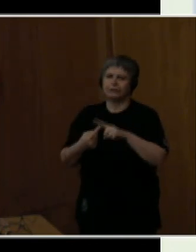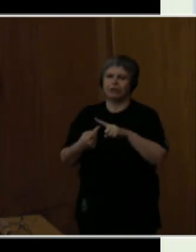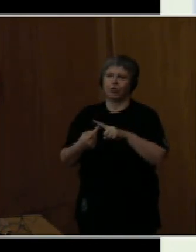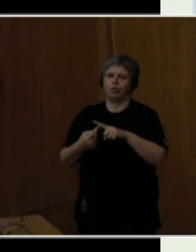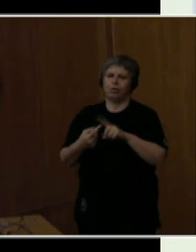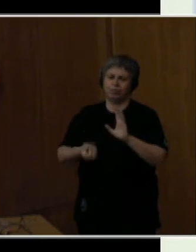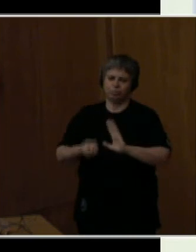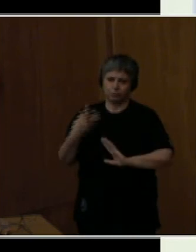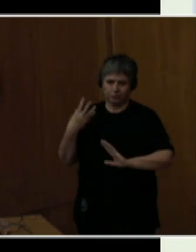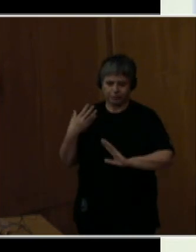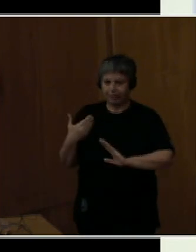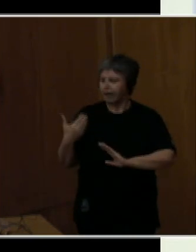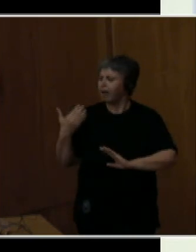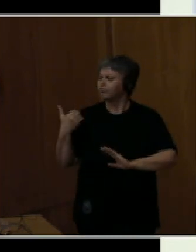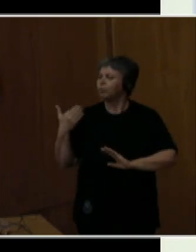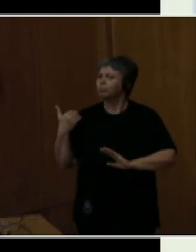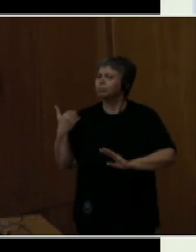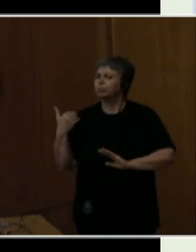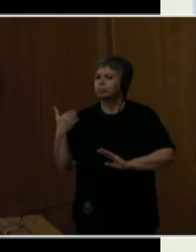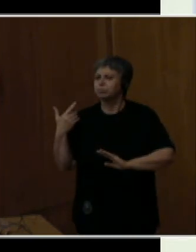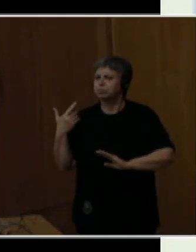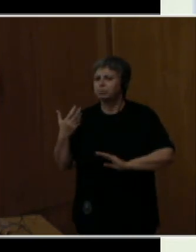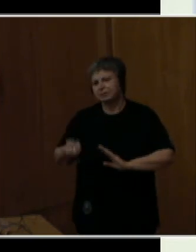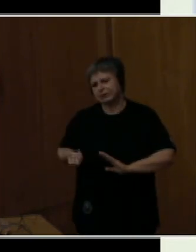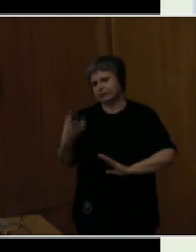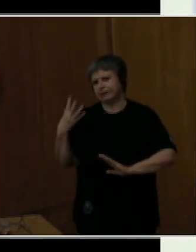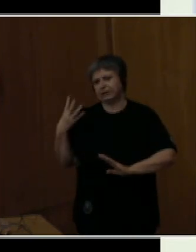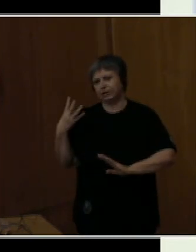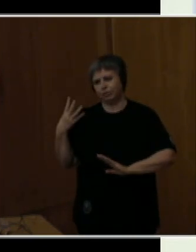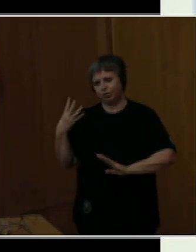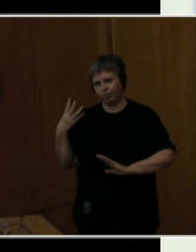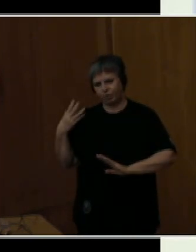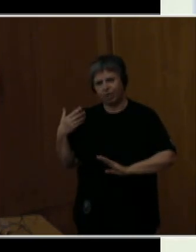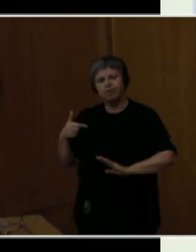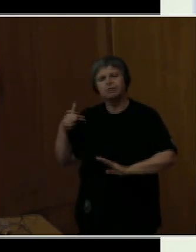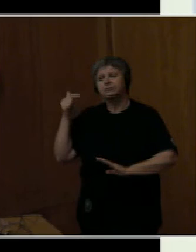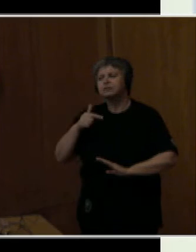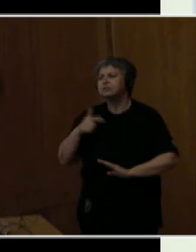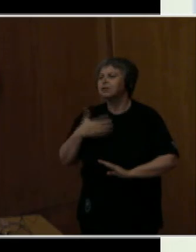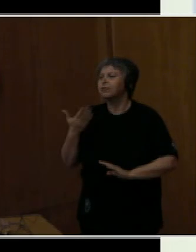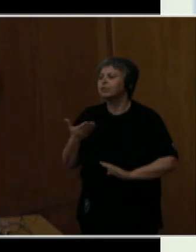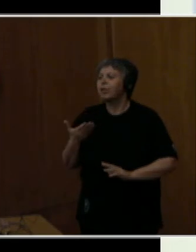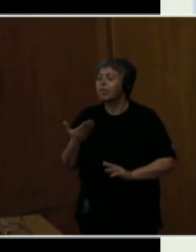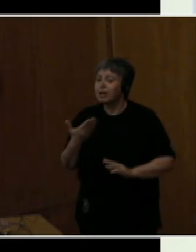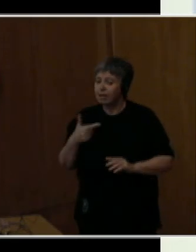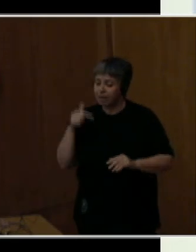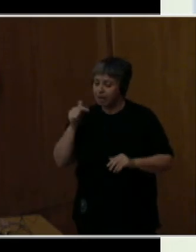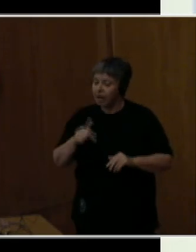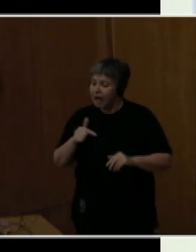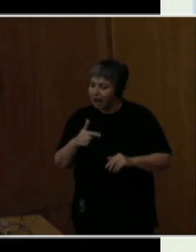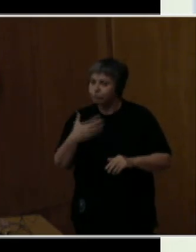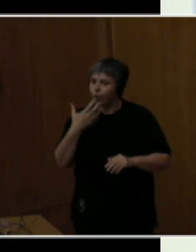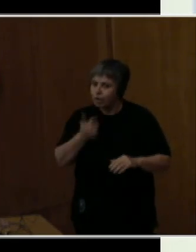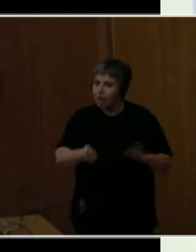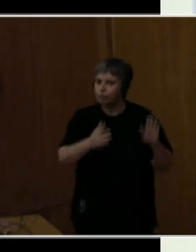τελευταίο, που είναι και ο στόχος, ο απότερος, το λεγόμενο fiber to the home, έως το σπίτι μας δηλαδή οπτική ίνα,